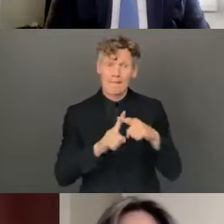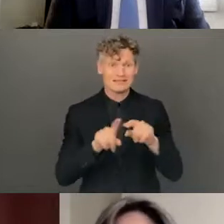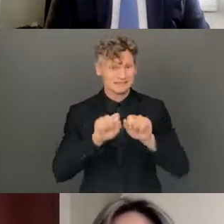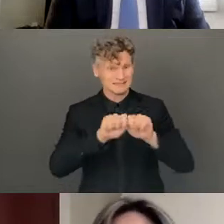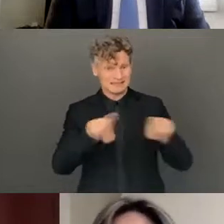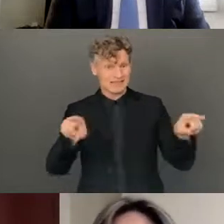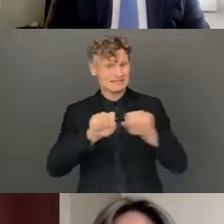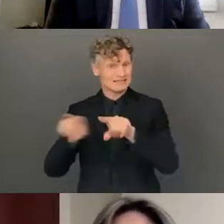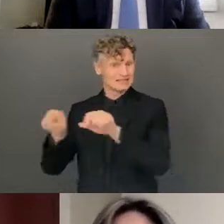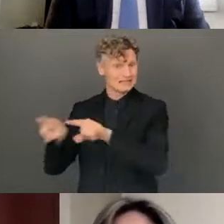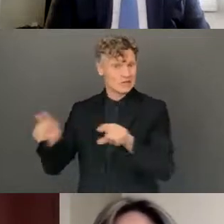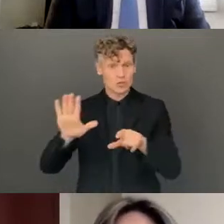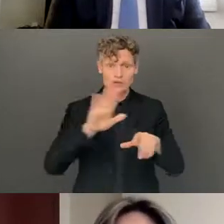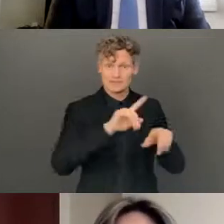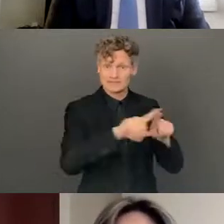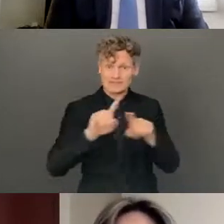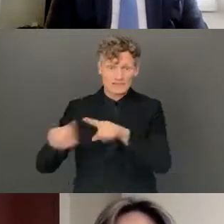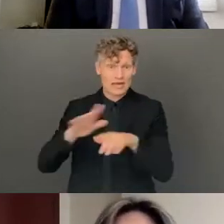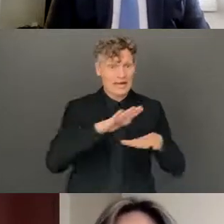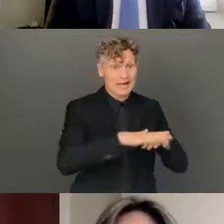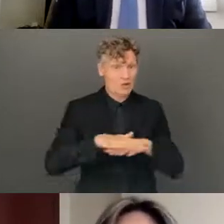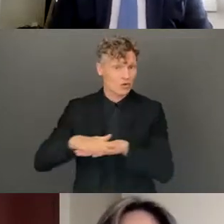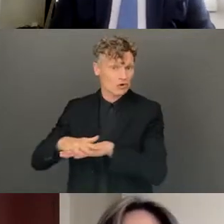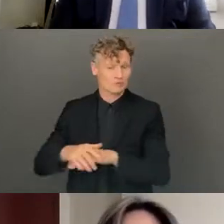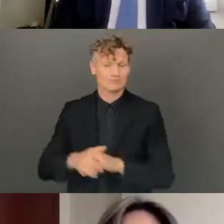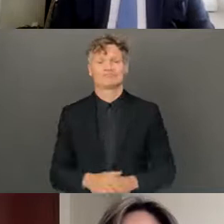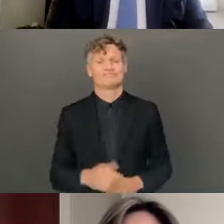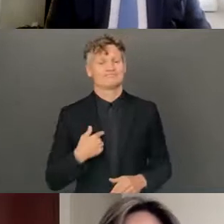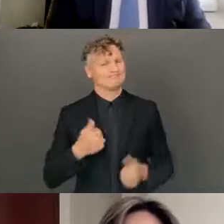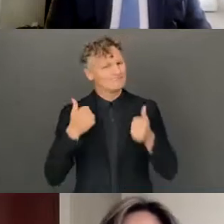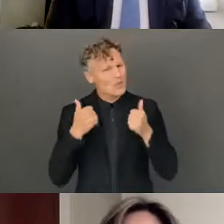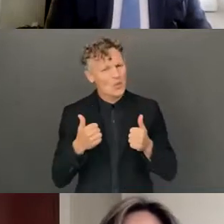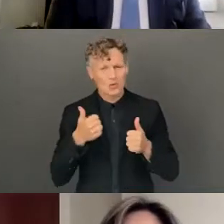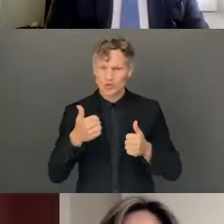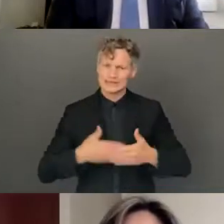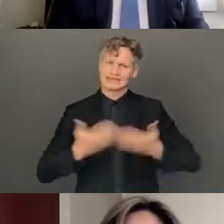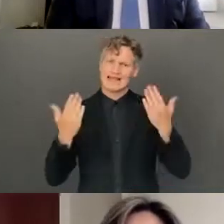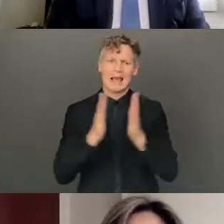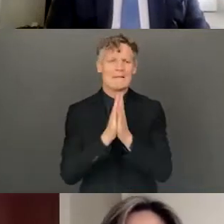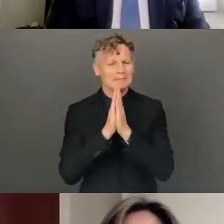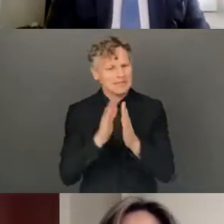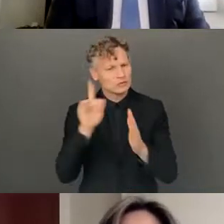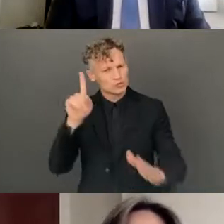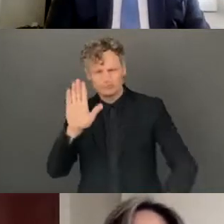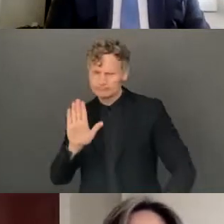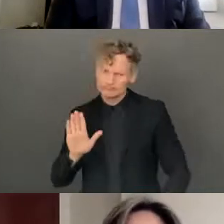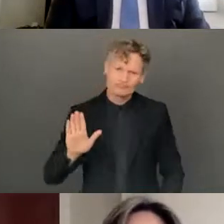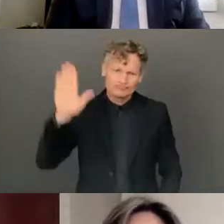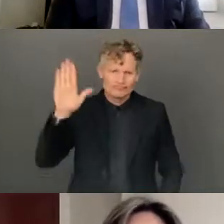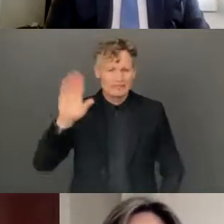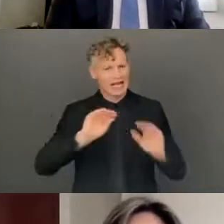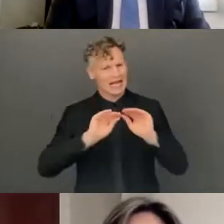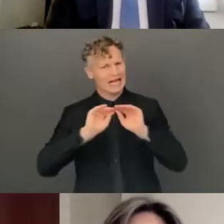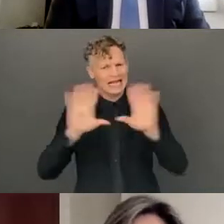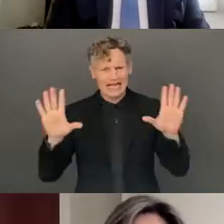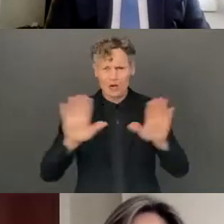participer au réseau. Mes chers collègues, je vous souhaite d'avoir une bonne discussion aujourd'hui. Il faut se faire entendre de manière forte. Il faut que votre